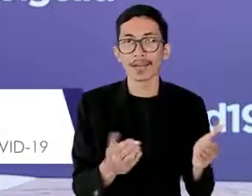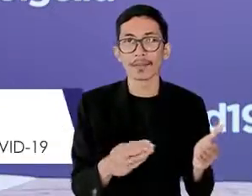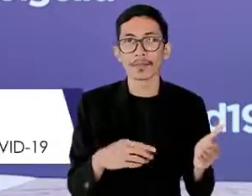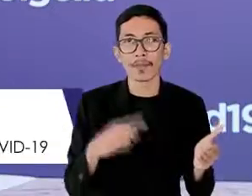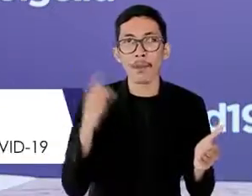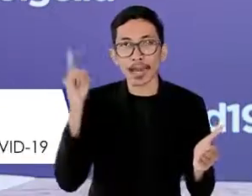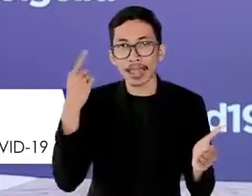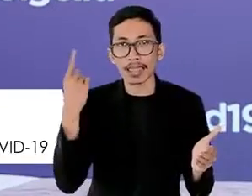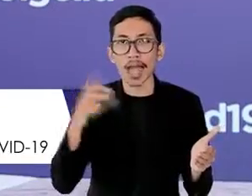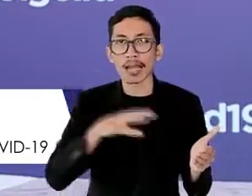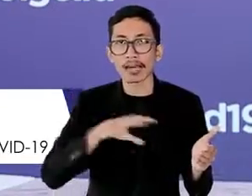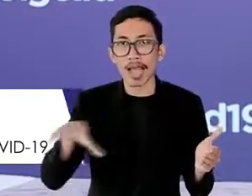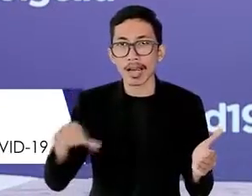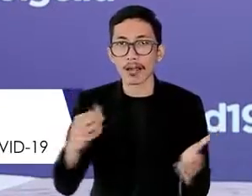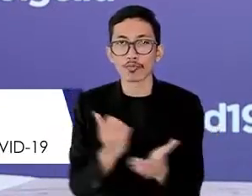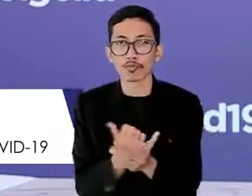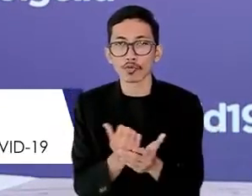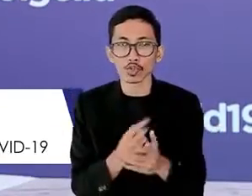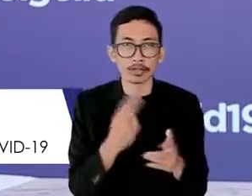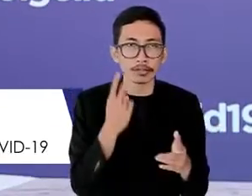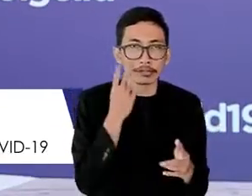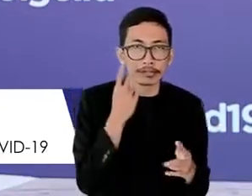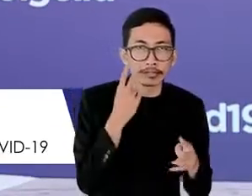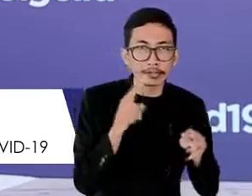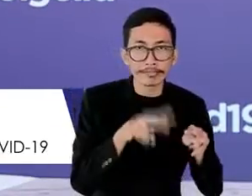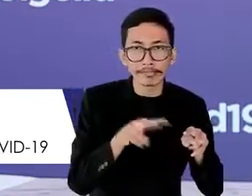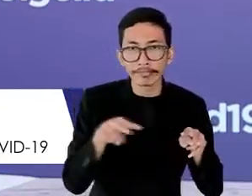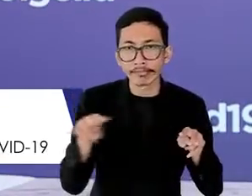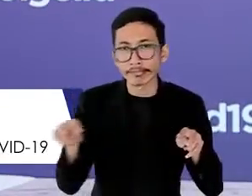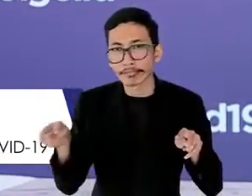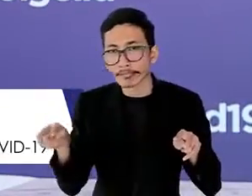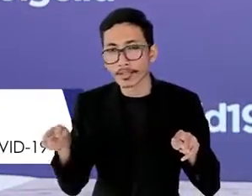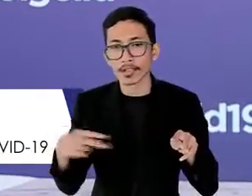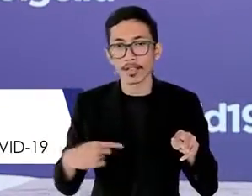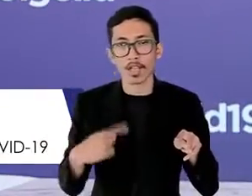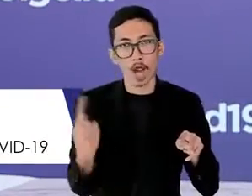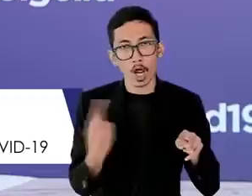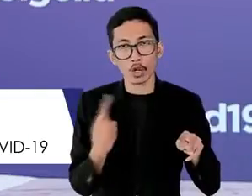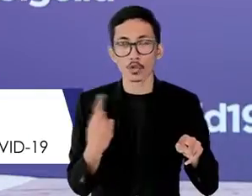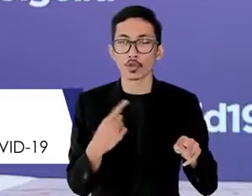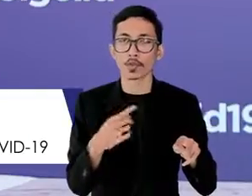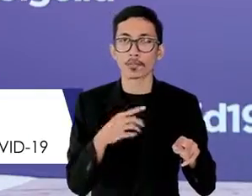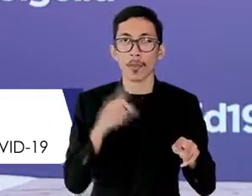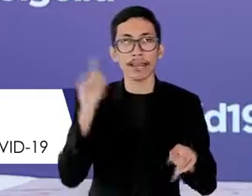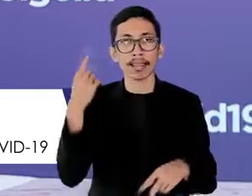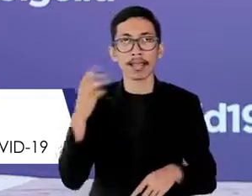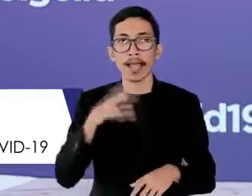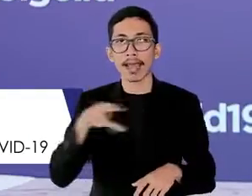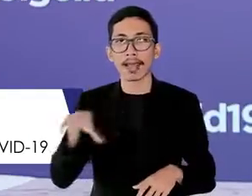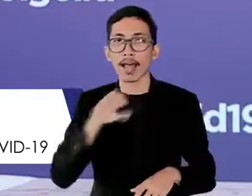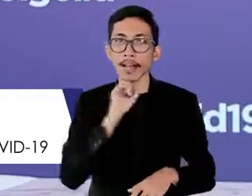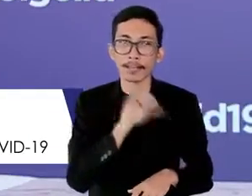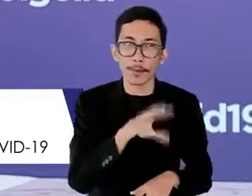untuk mampu mengidentifikasi secara mandiri respon sesuai kondisi terkini di wilayahnya masing-masing